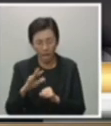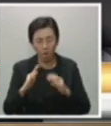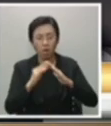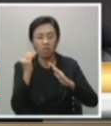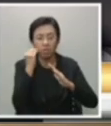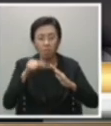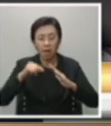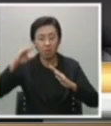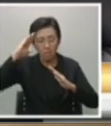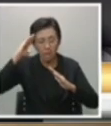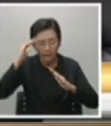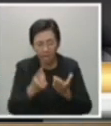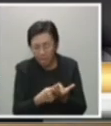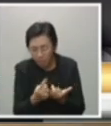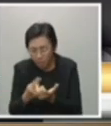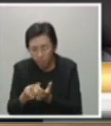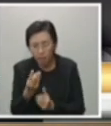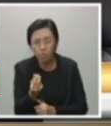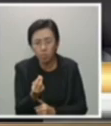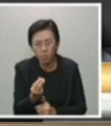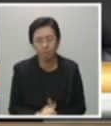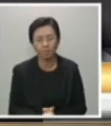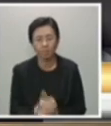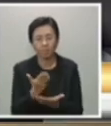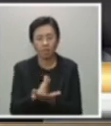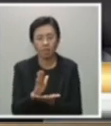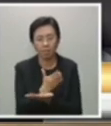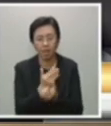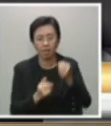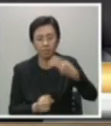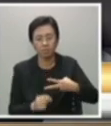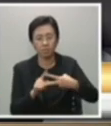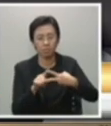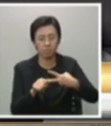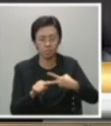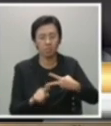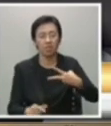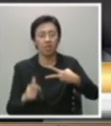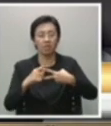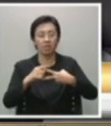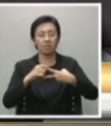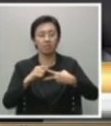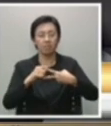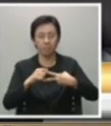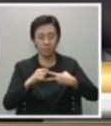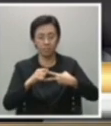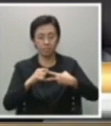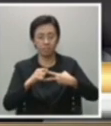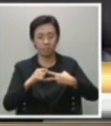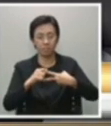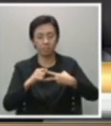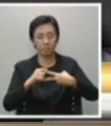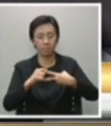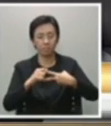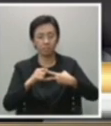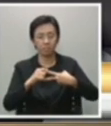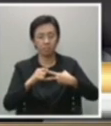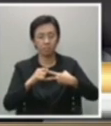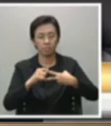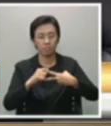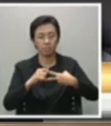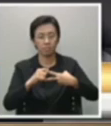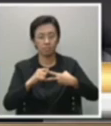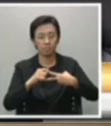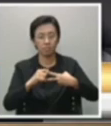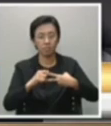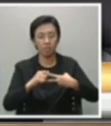วงนั้นมีจำนวนเท่าใดโดยให้แบ่งเป็น2กรณีกรณีที่1ก็คือให้